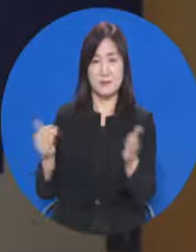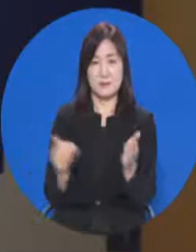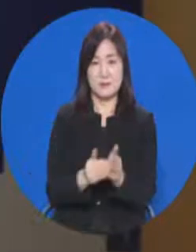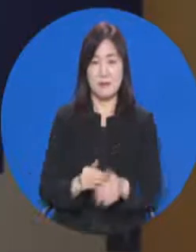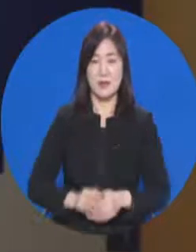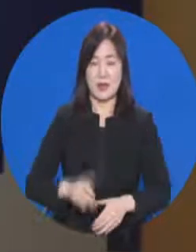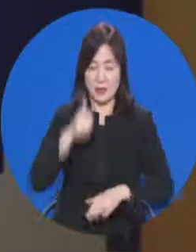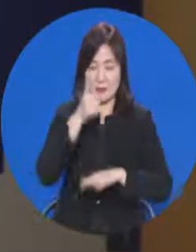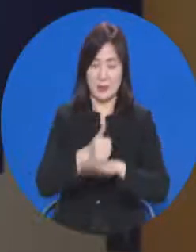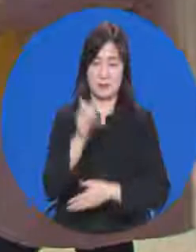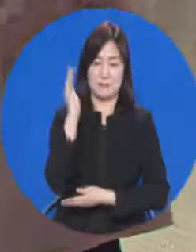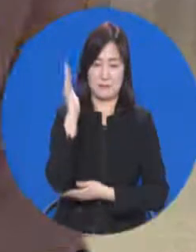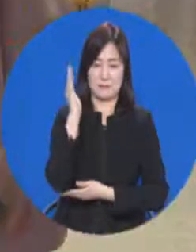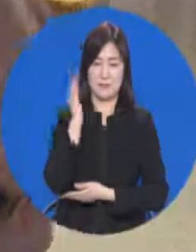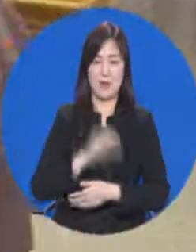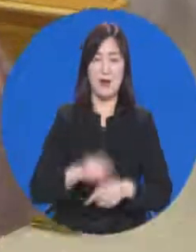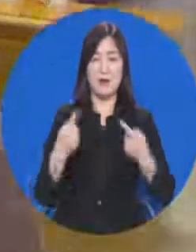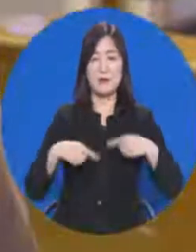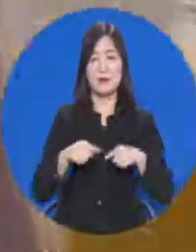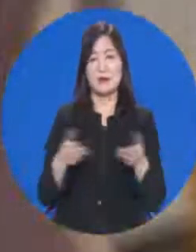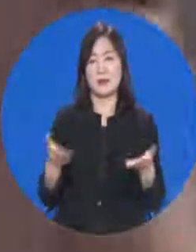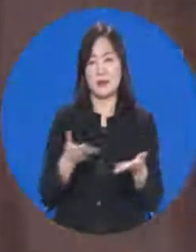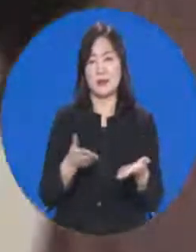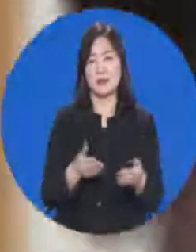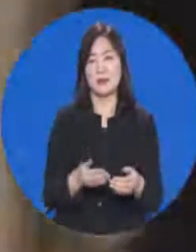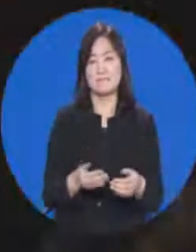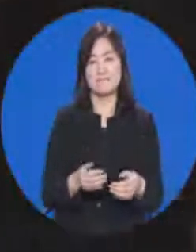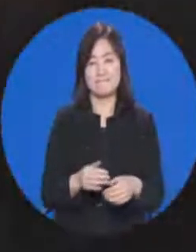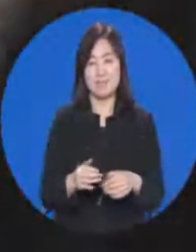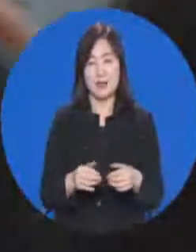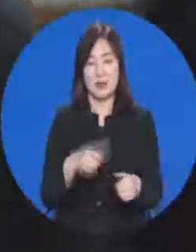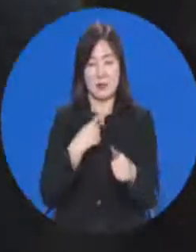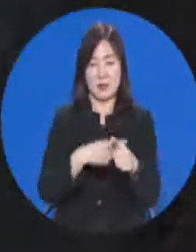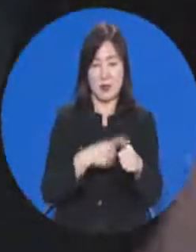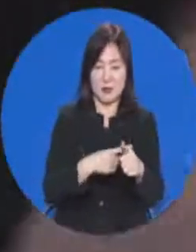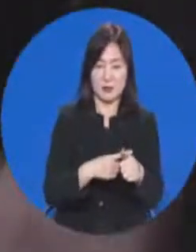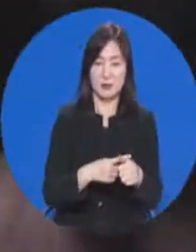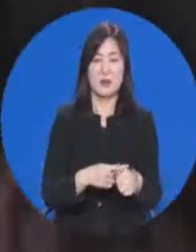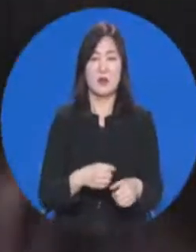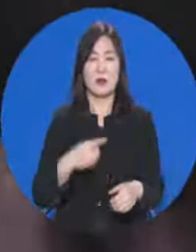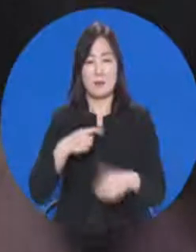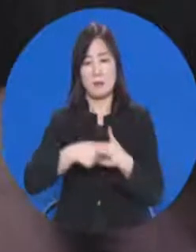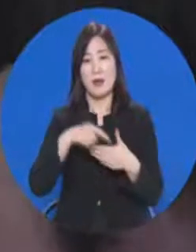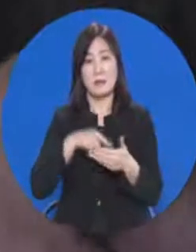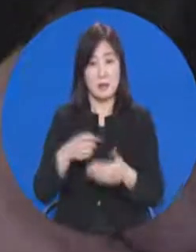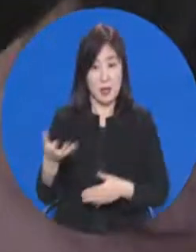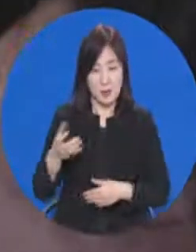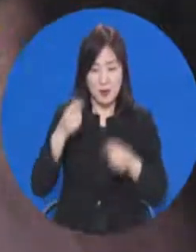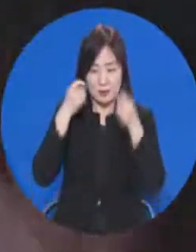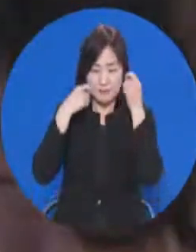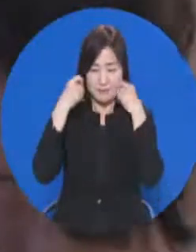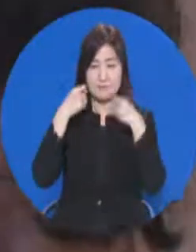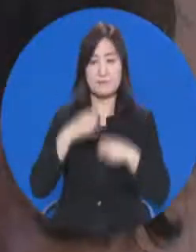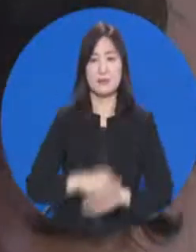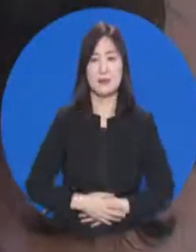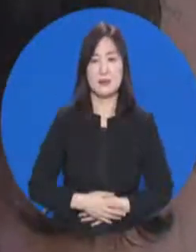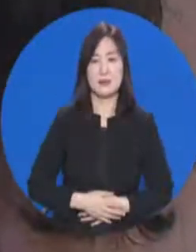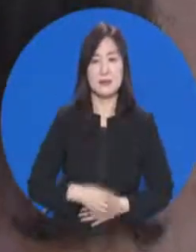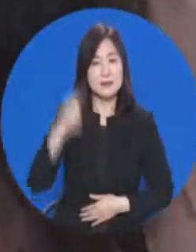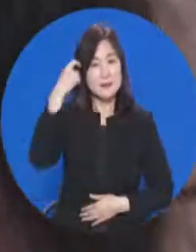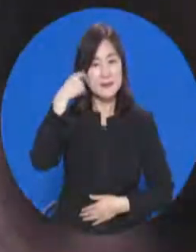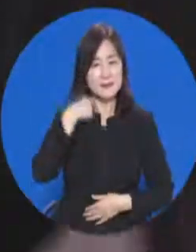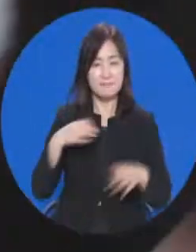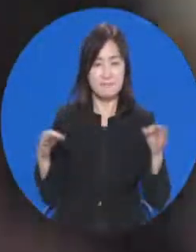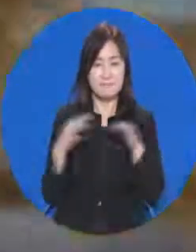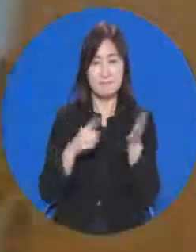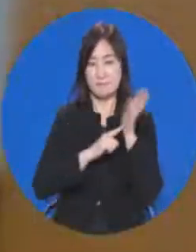변론을 하며 함께 일한 후배들이 매도당하는 것이 미안하다고 눈물을 보였던 허석 시장은 취재진에게 짧은 소감을